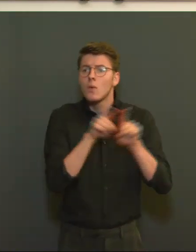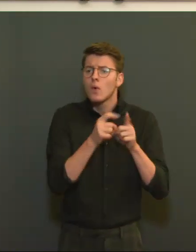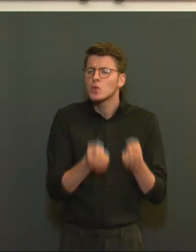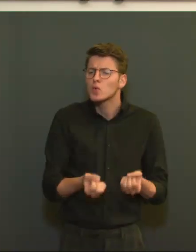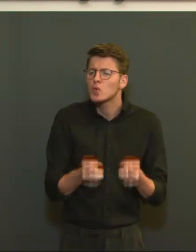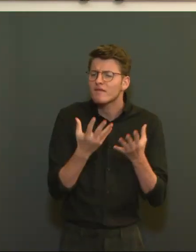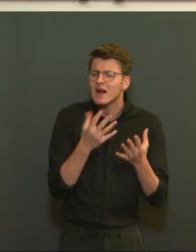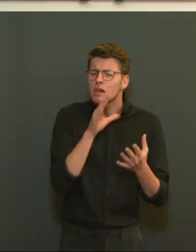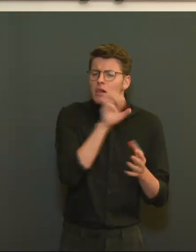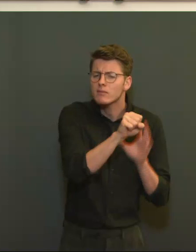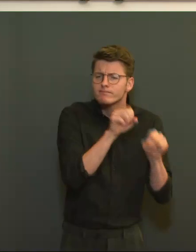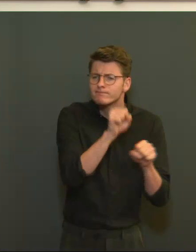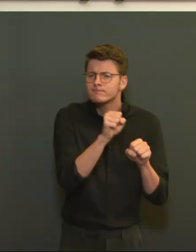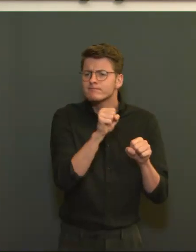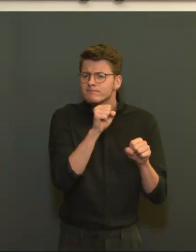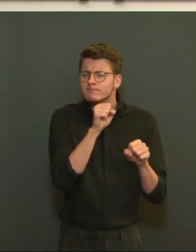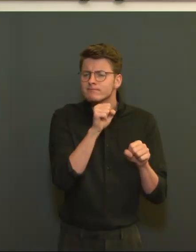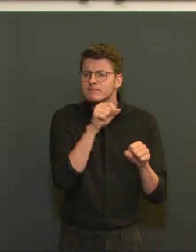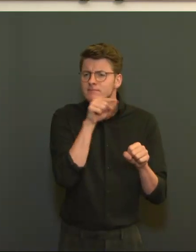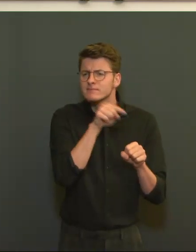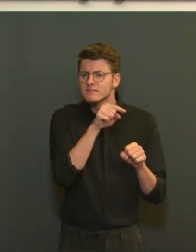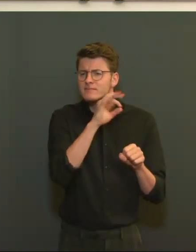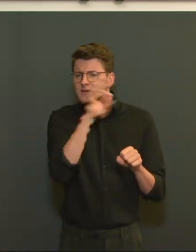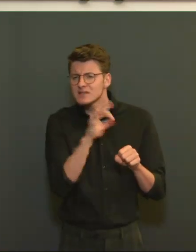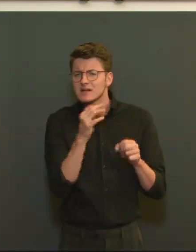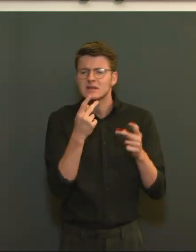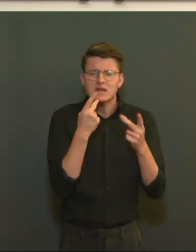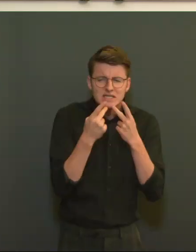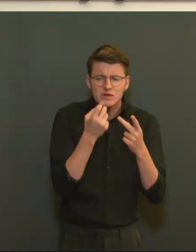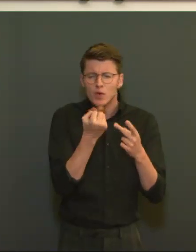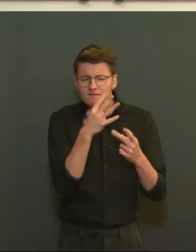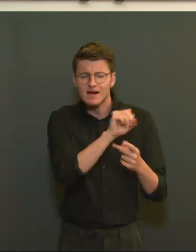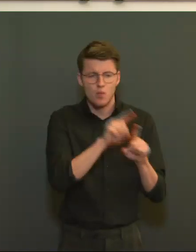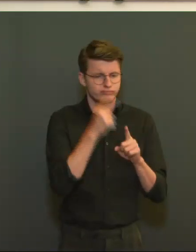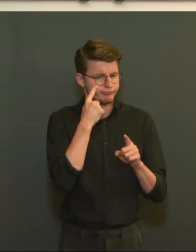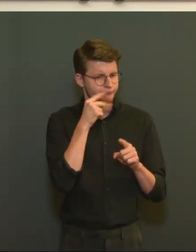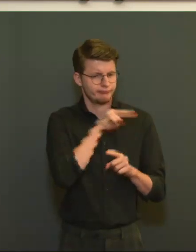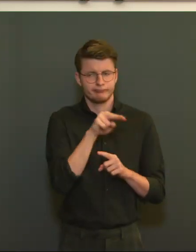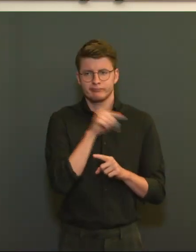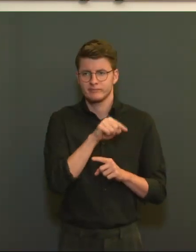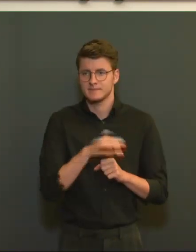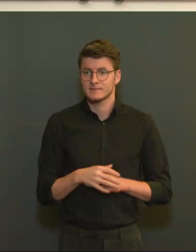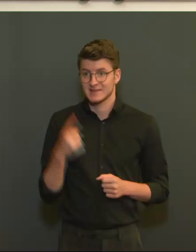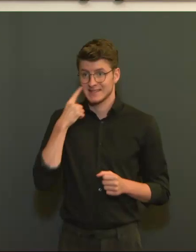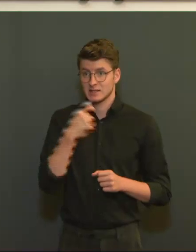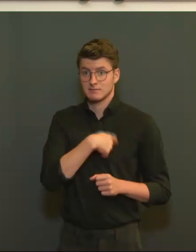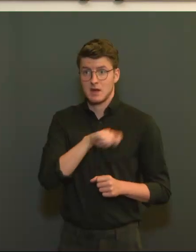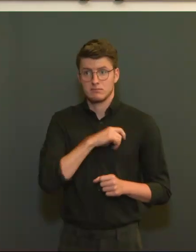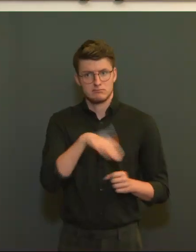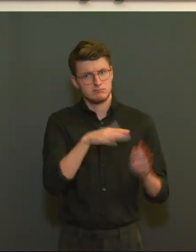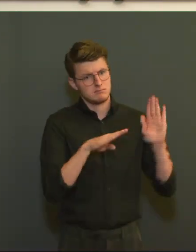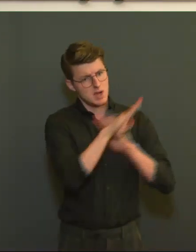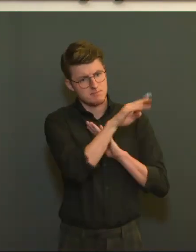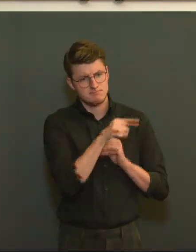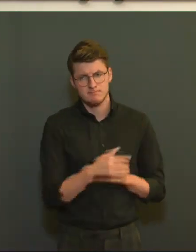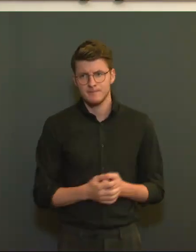testen. Al deze indicatoren stijgen sterk in Spanje. Op de bijgevoegde tabel ziet